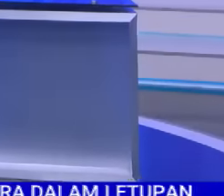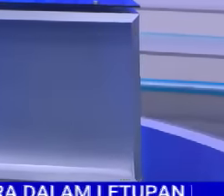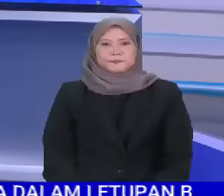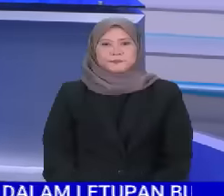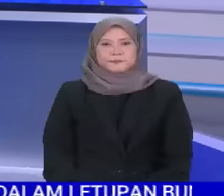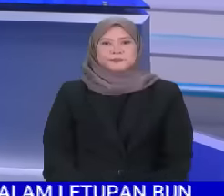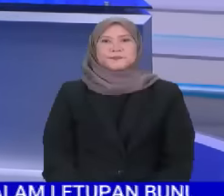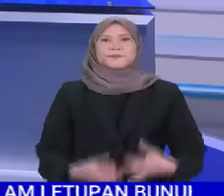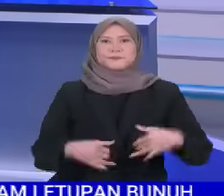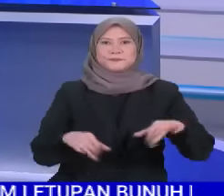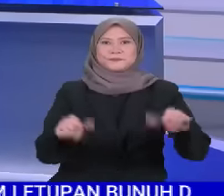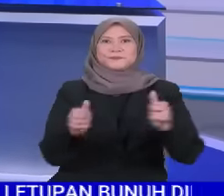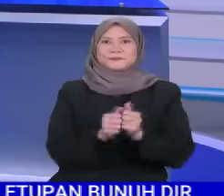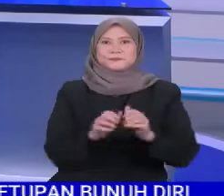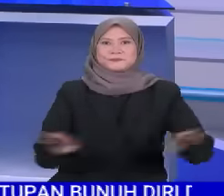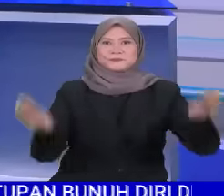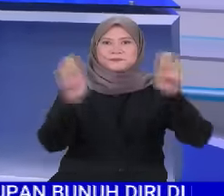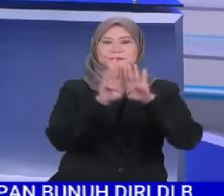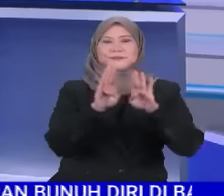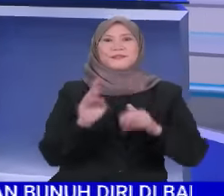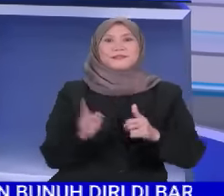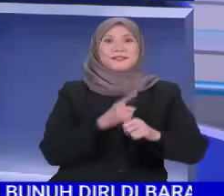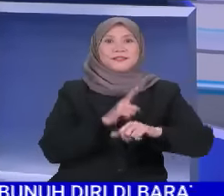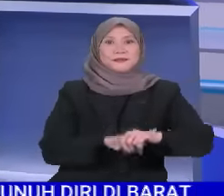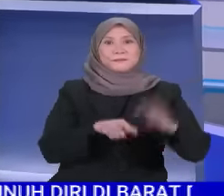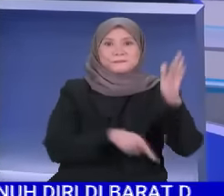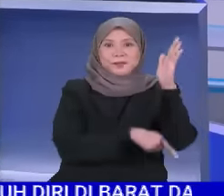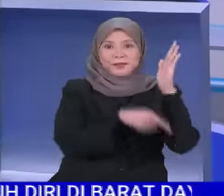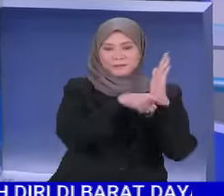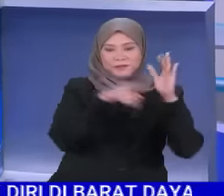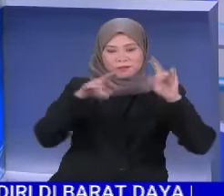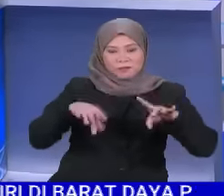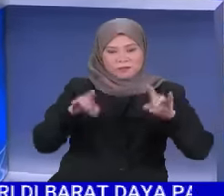Masih bersama berita perdana buat kali pertama